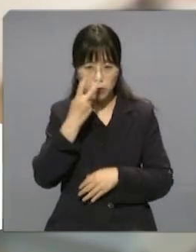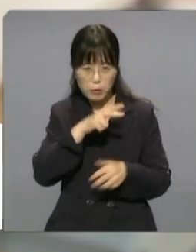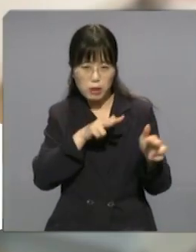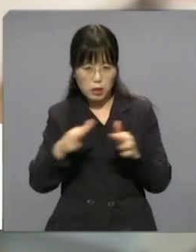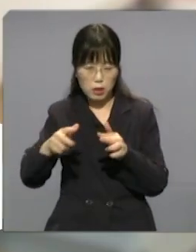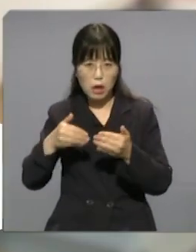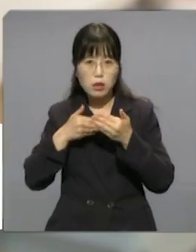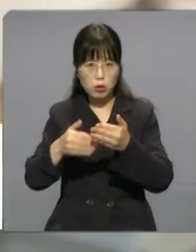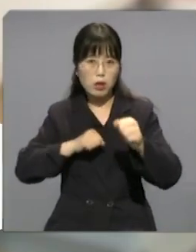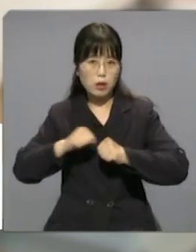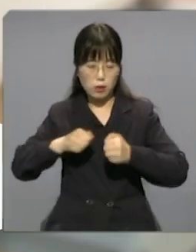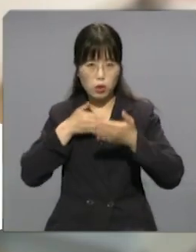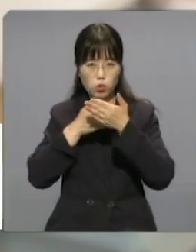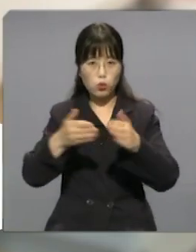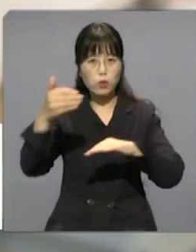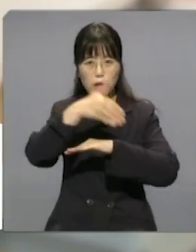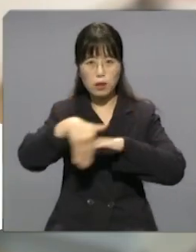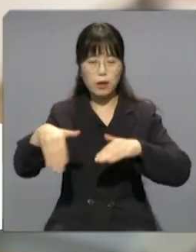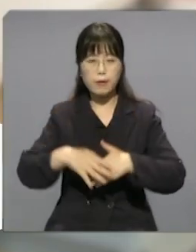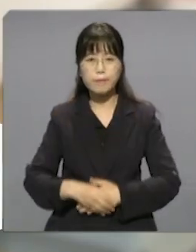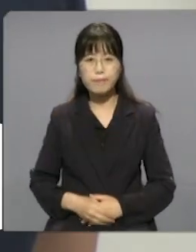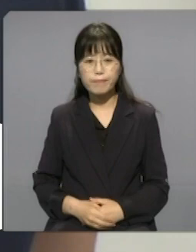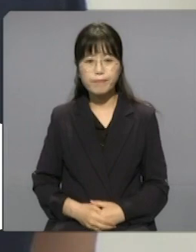즉각 절차 이행을 추진할 방침입니다.